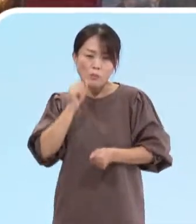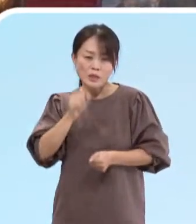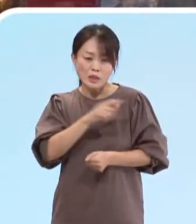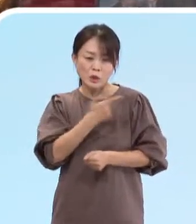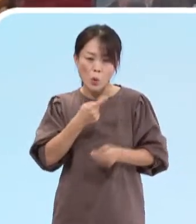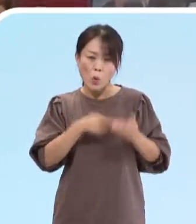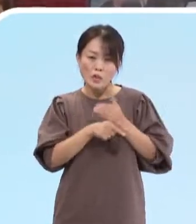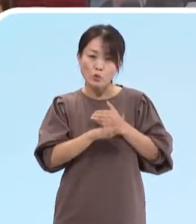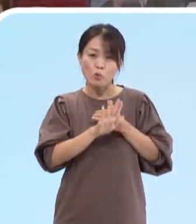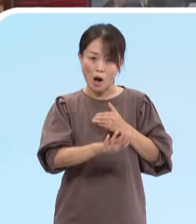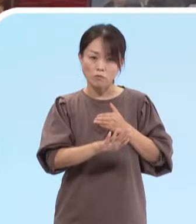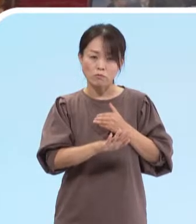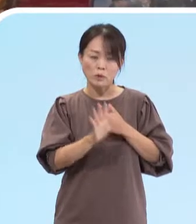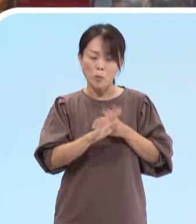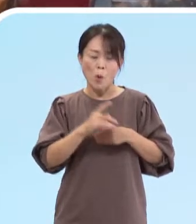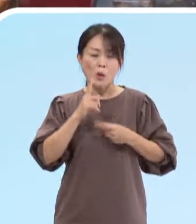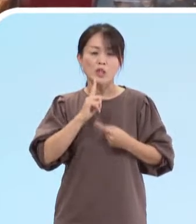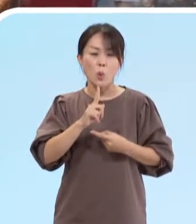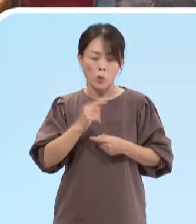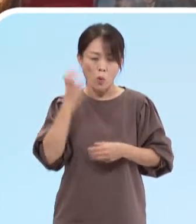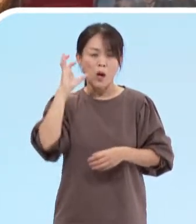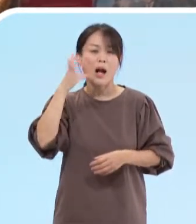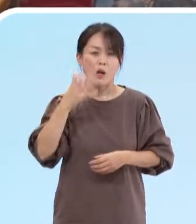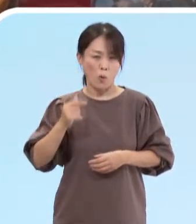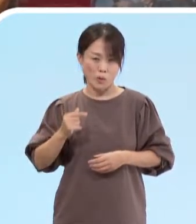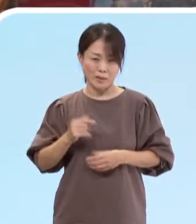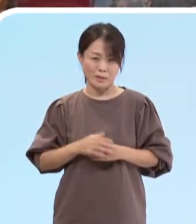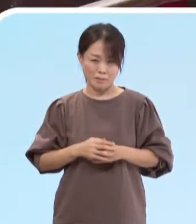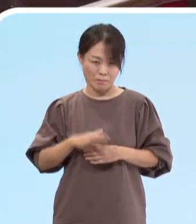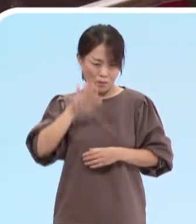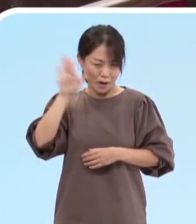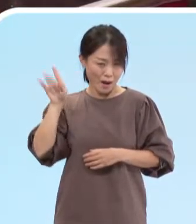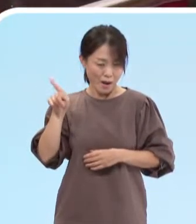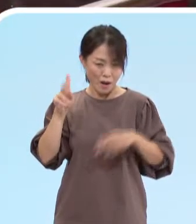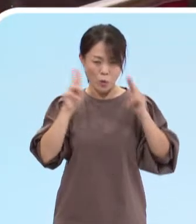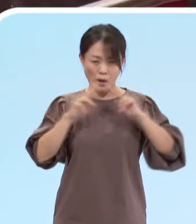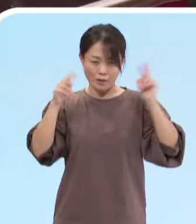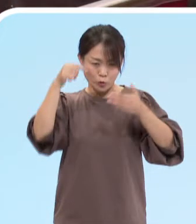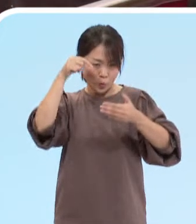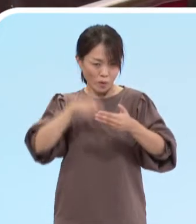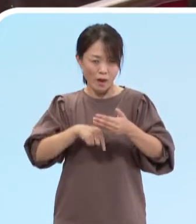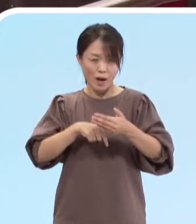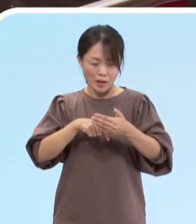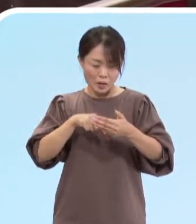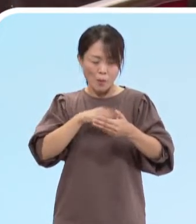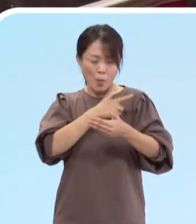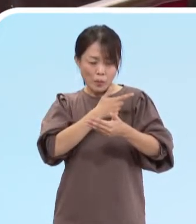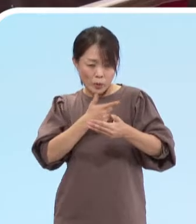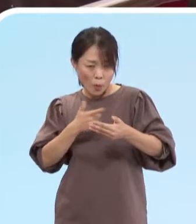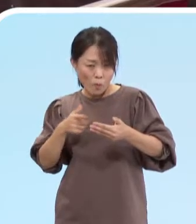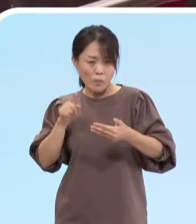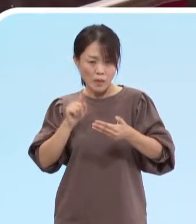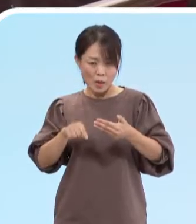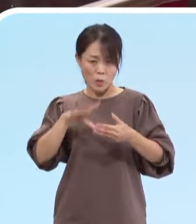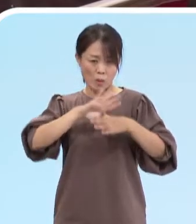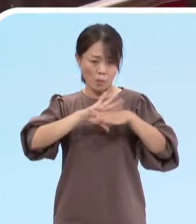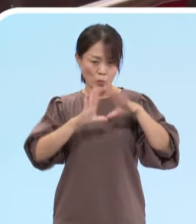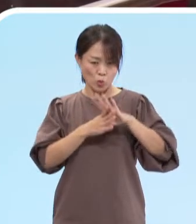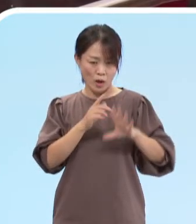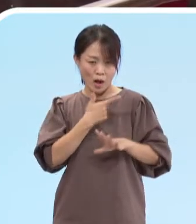がいいとかね、いろいろ言いますけど、まあ一言で言うとかっこいいですね。あの彼らの歌詞の中に H があってね、で僕